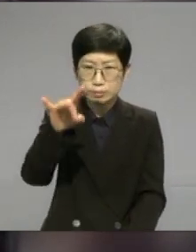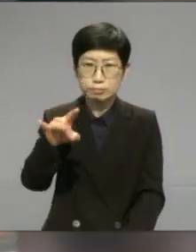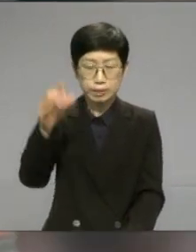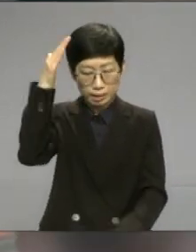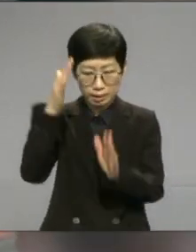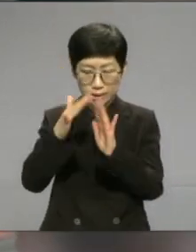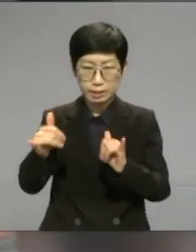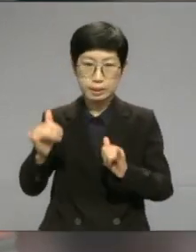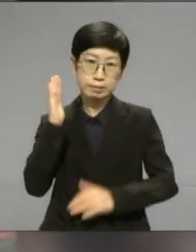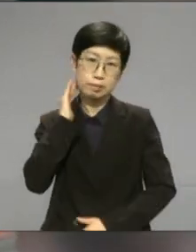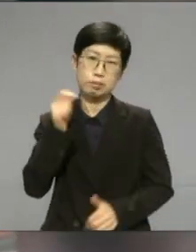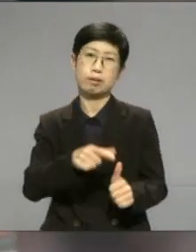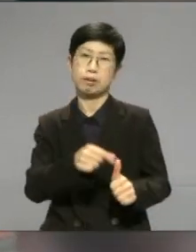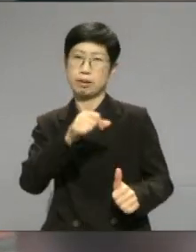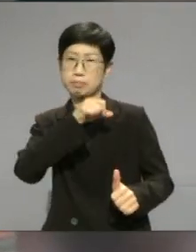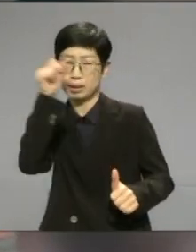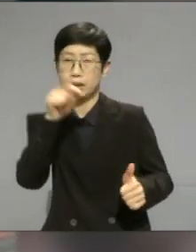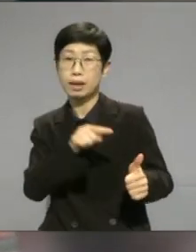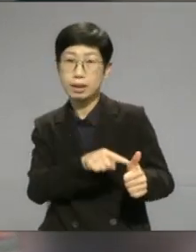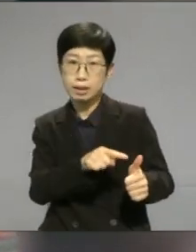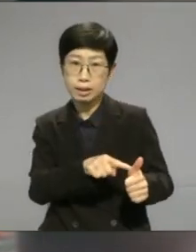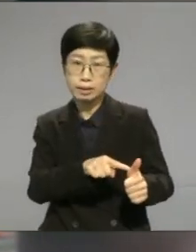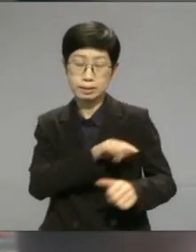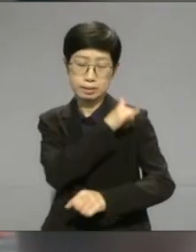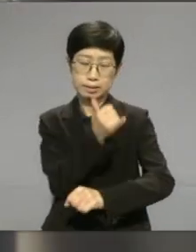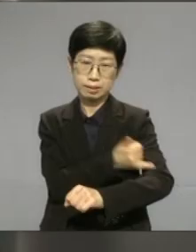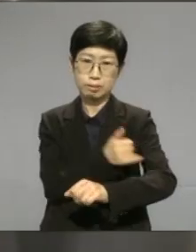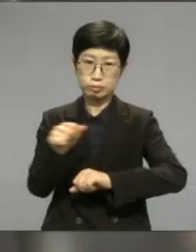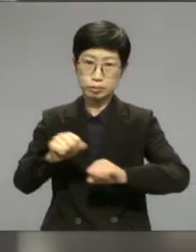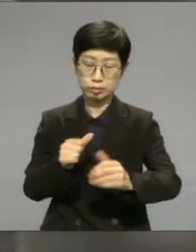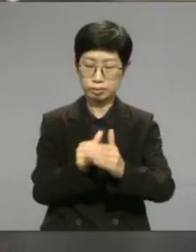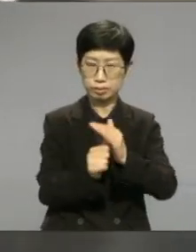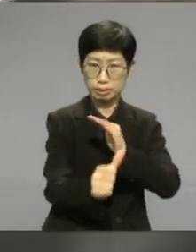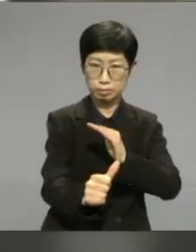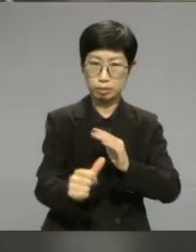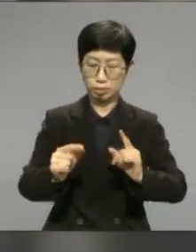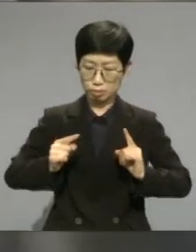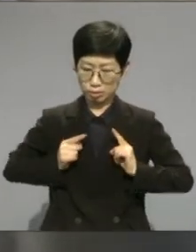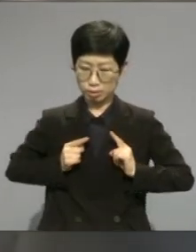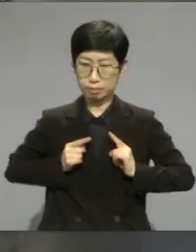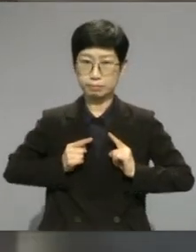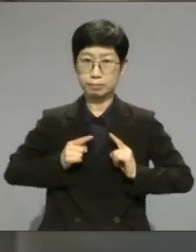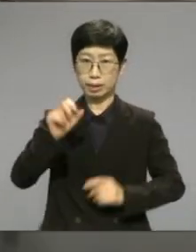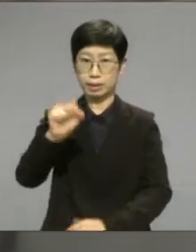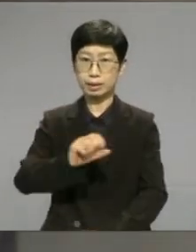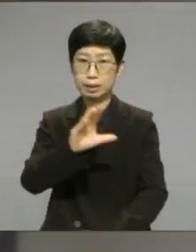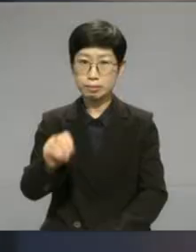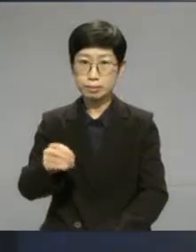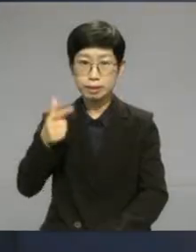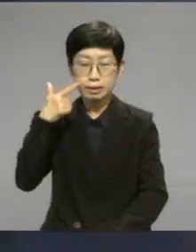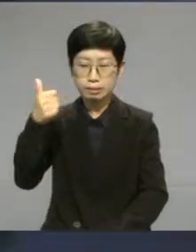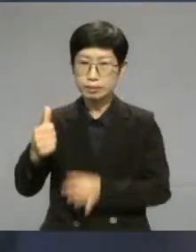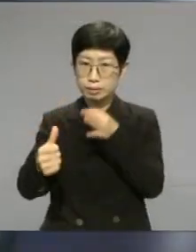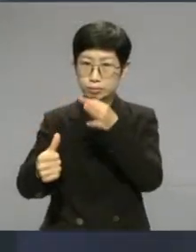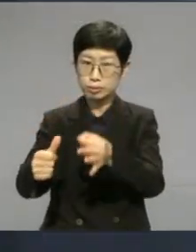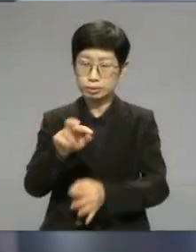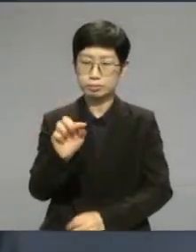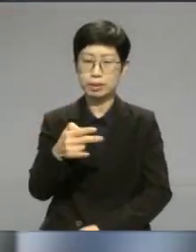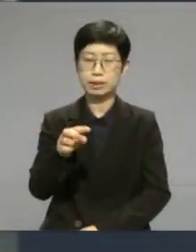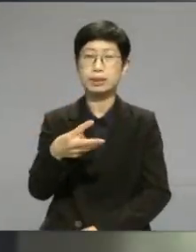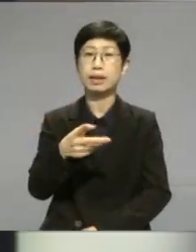대통령이 탄생해서인데, 세계 인권운동의 상징적 존재이자 남아공의 국부로 불리는 넬슨 만델라가 그